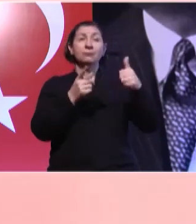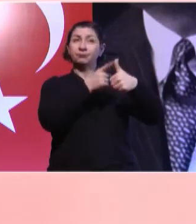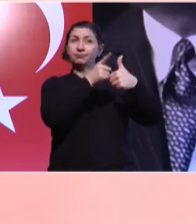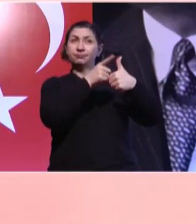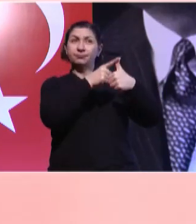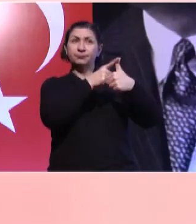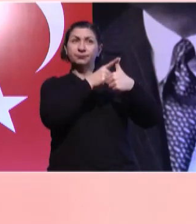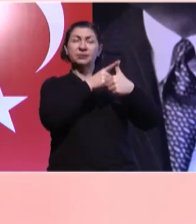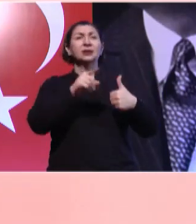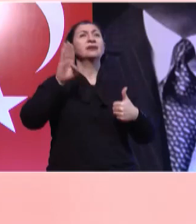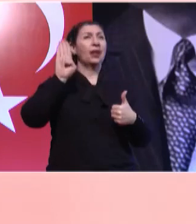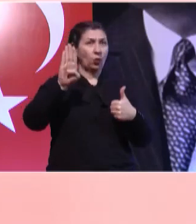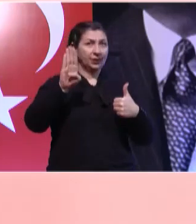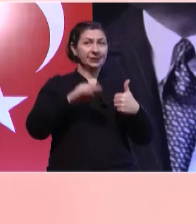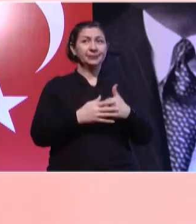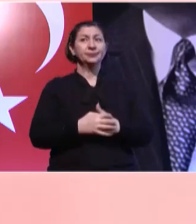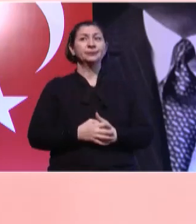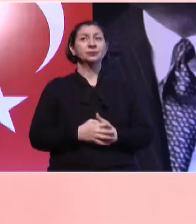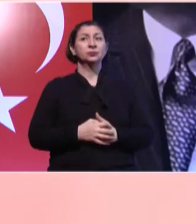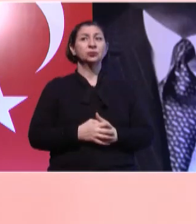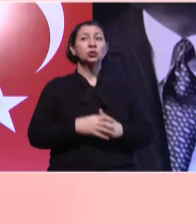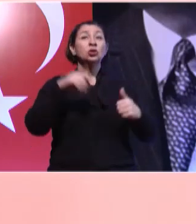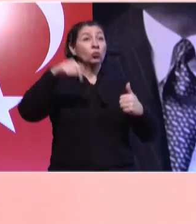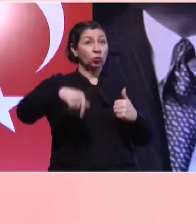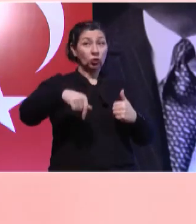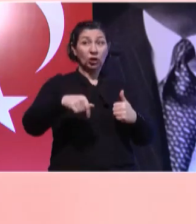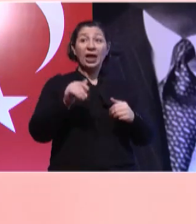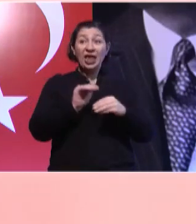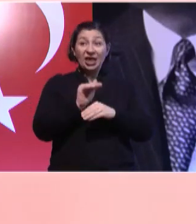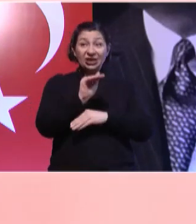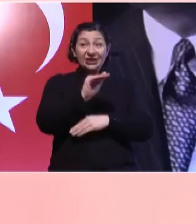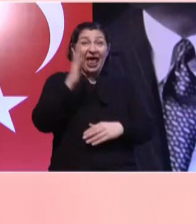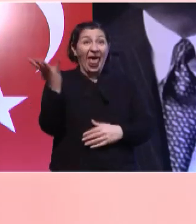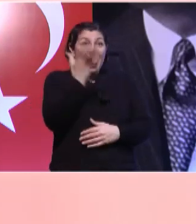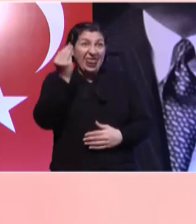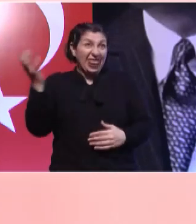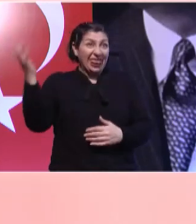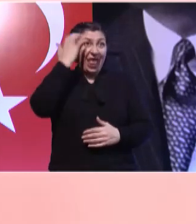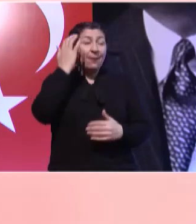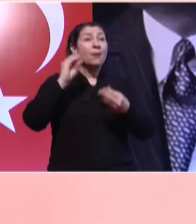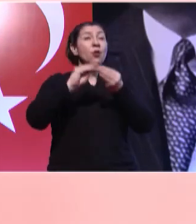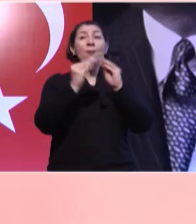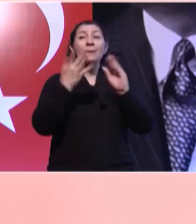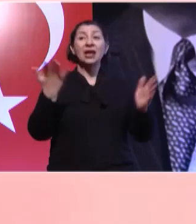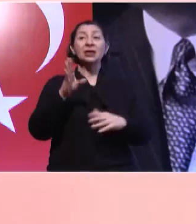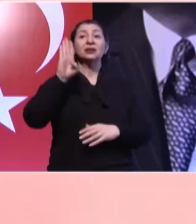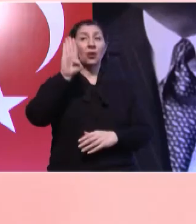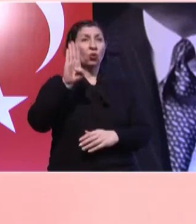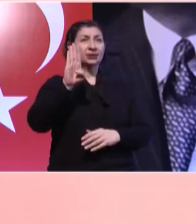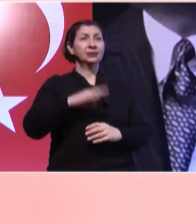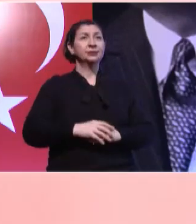birincisi demokrasi. Bugün yaşadığımız en temel sorunlardan birisi demokrasi.